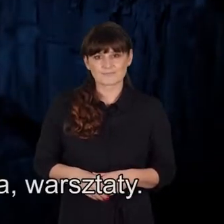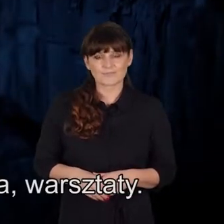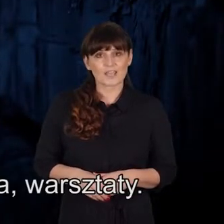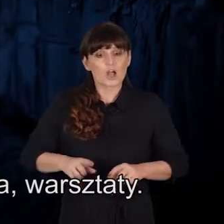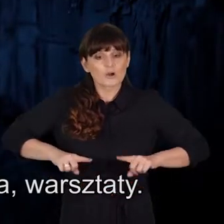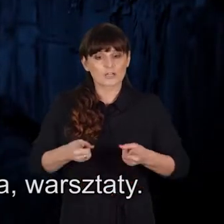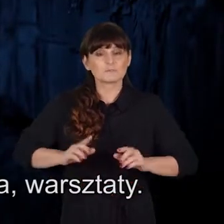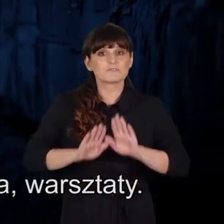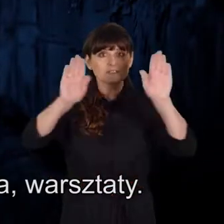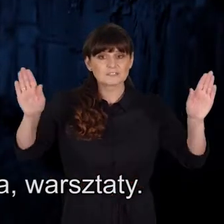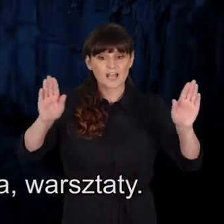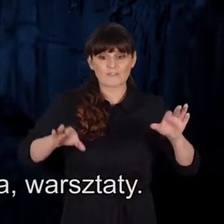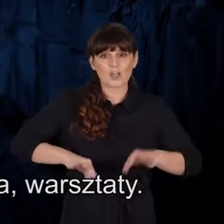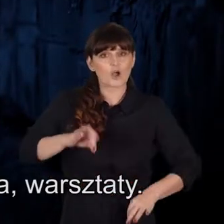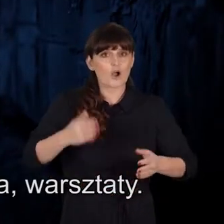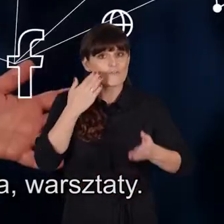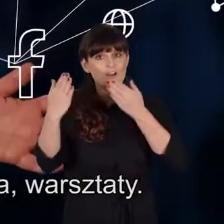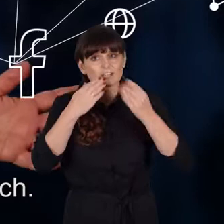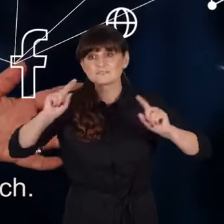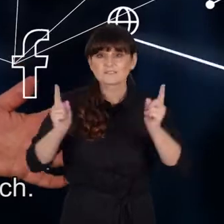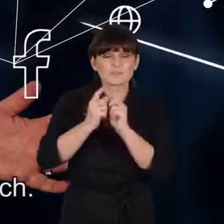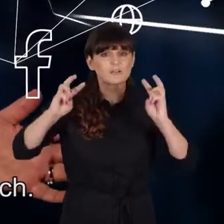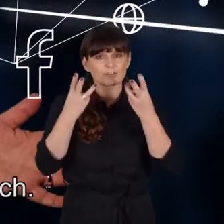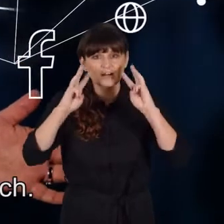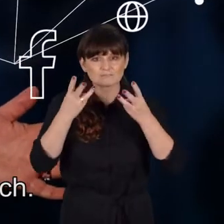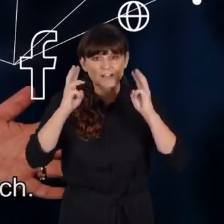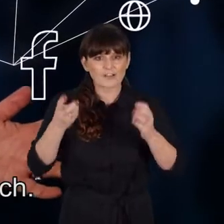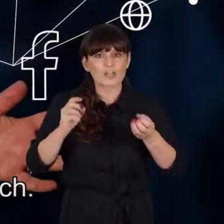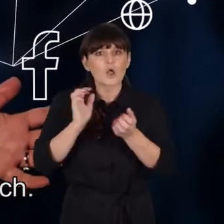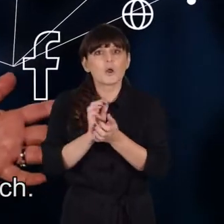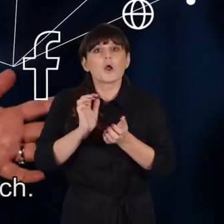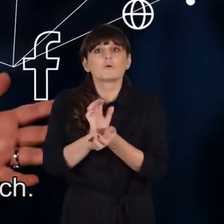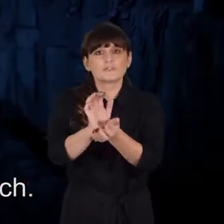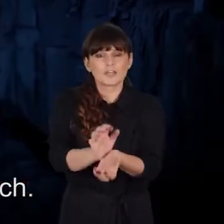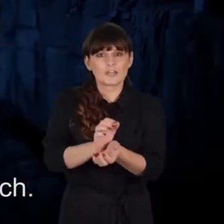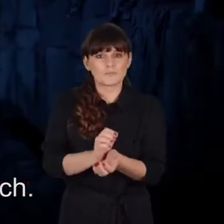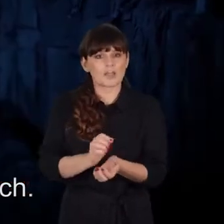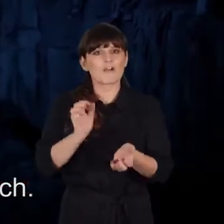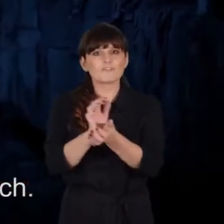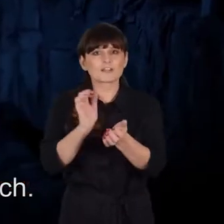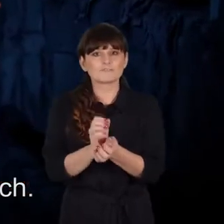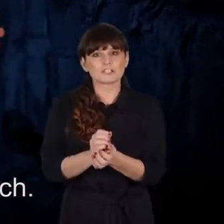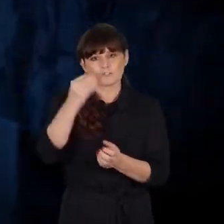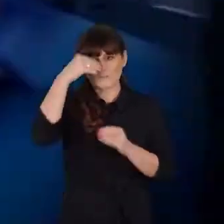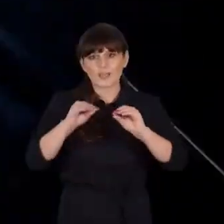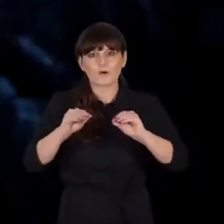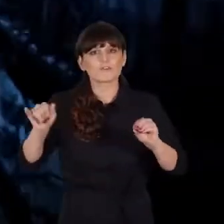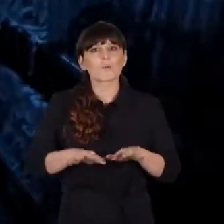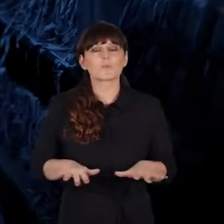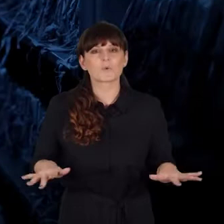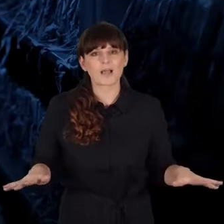Organizujemy wystawy, konferencje, seminaria, warsztaty. Publikujemy wiele wydawnictw, zarówno naukowych, jak i popularnych.